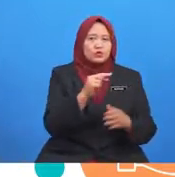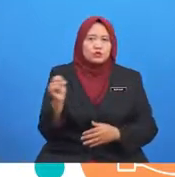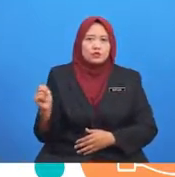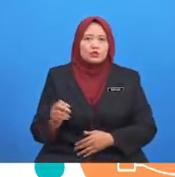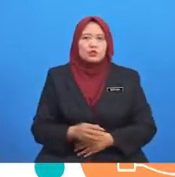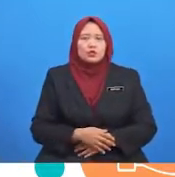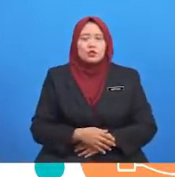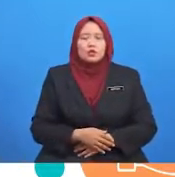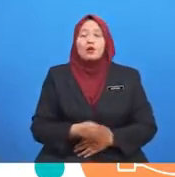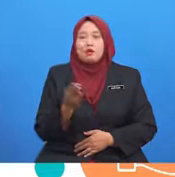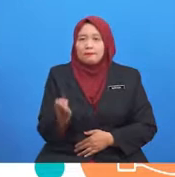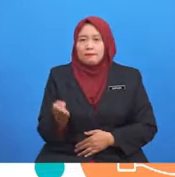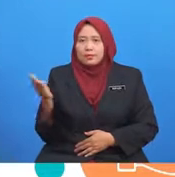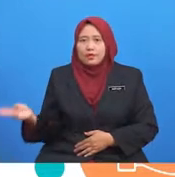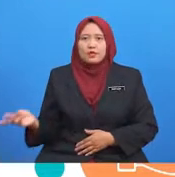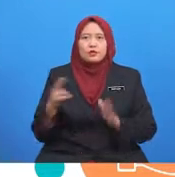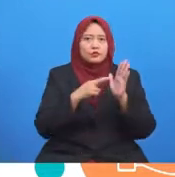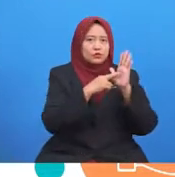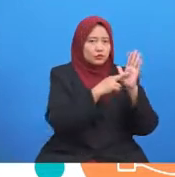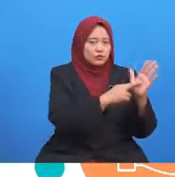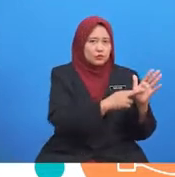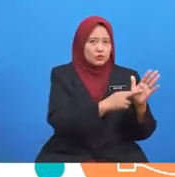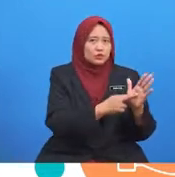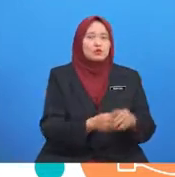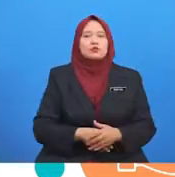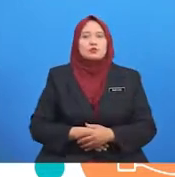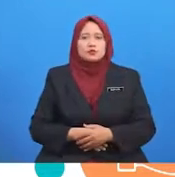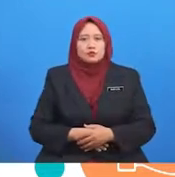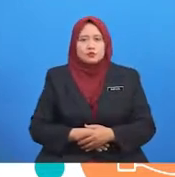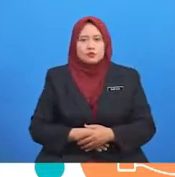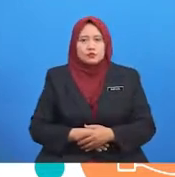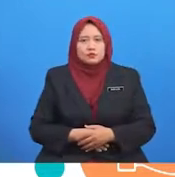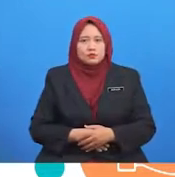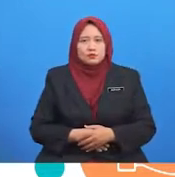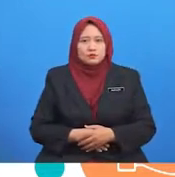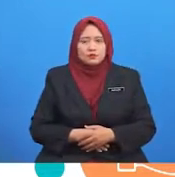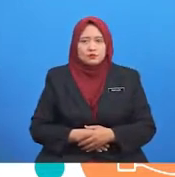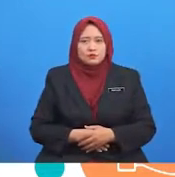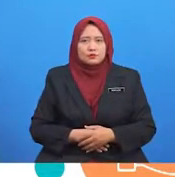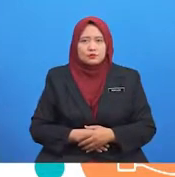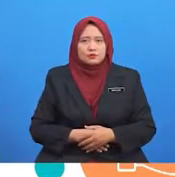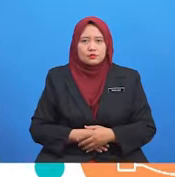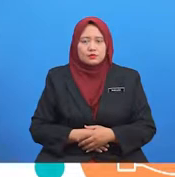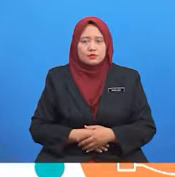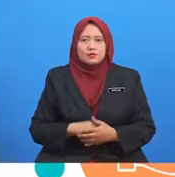Bahan rujukan atau dikenali sebagai subject matter ialah